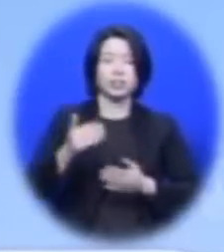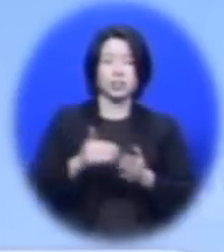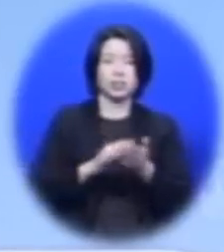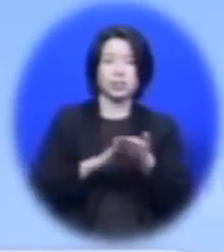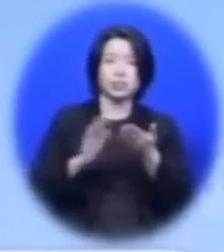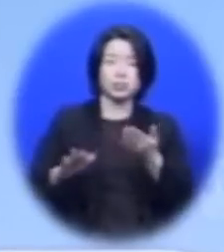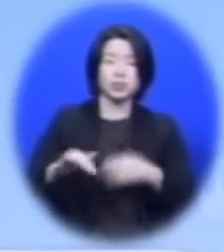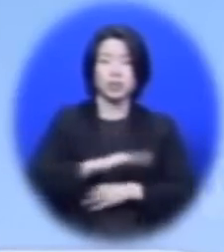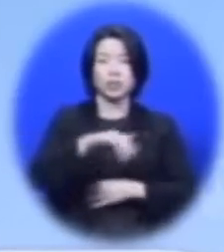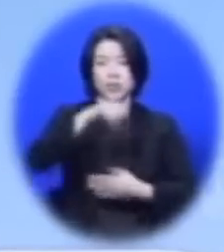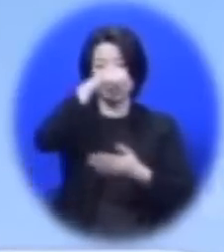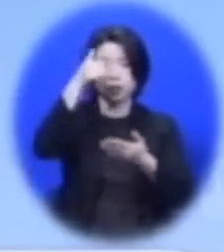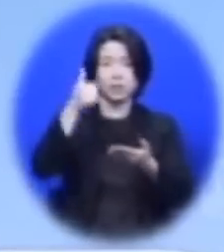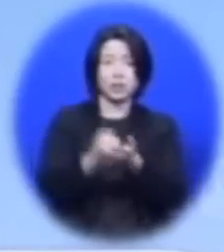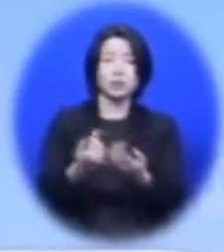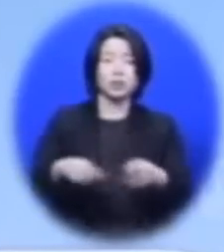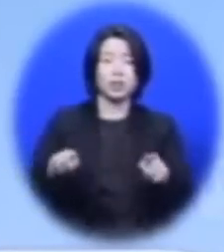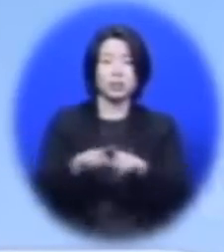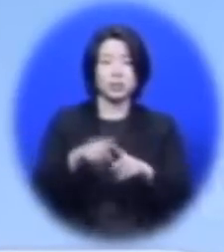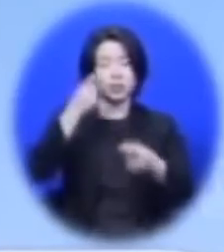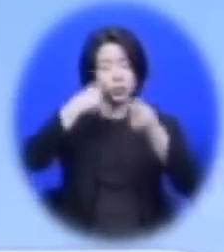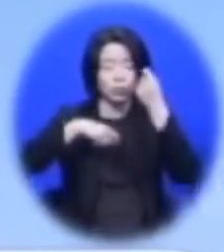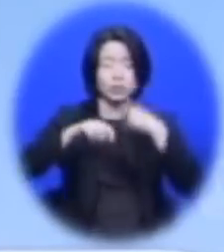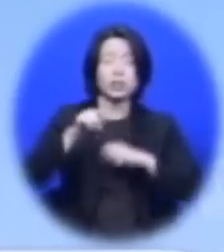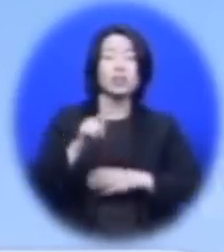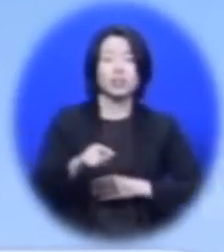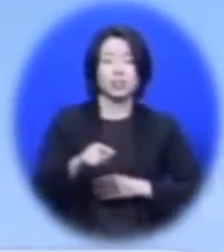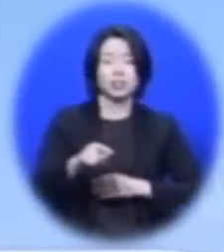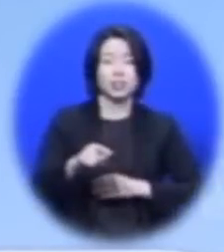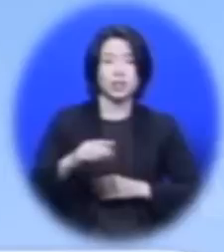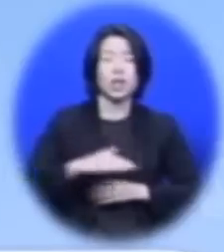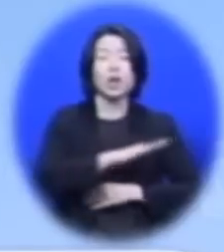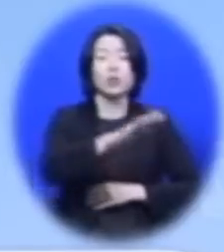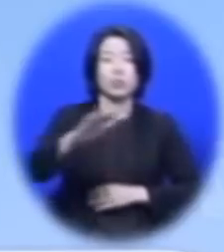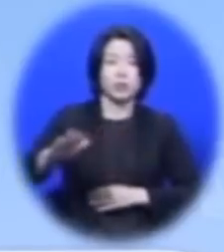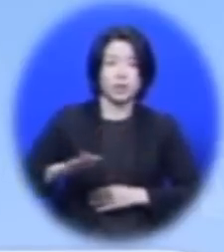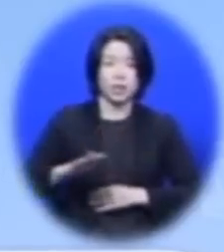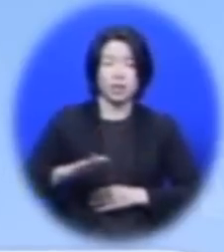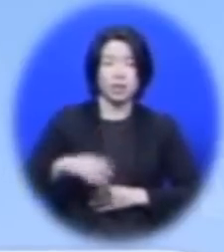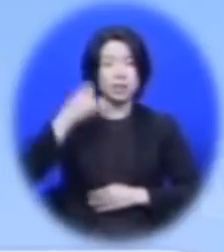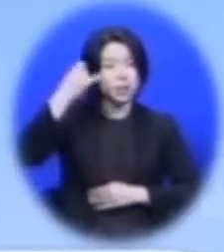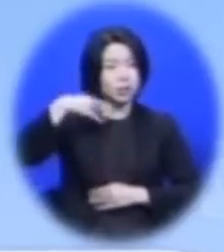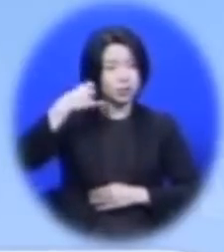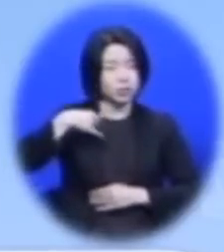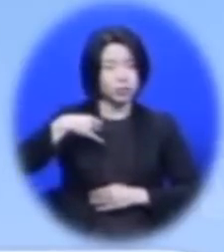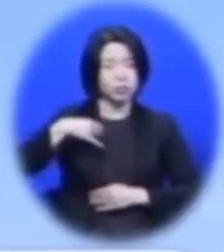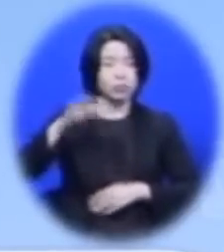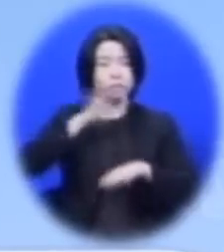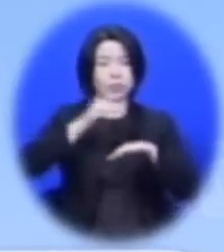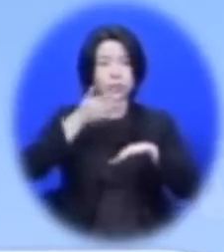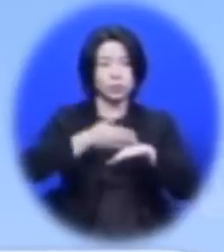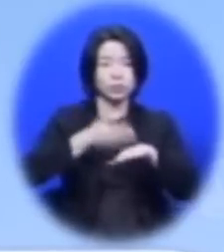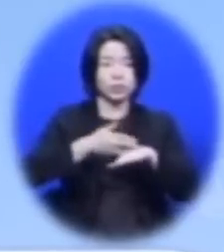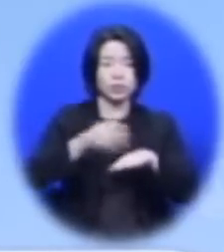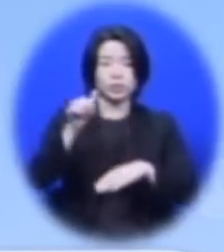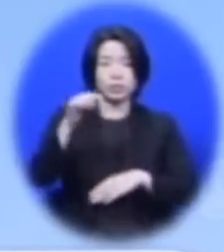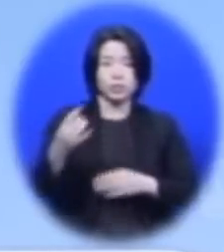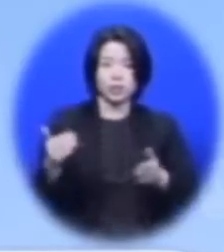우리 장로님들과 함께 울었던 것은 우리가 중국에서 수련회 마치고